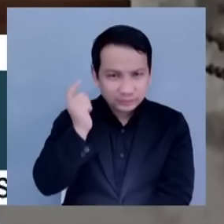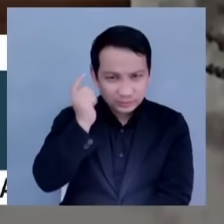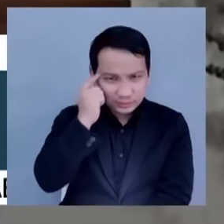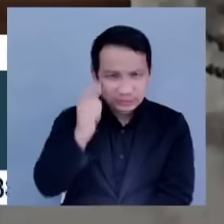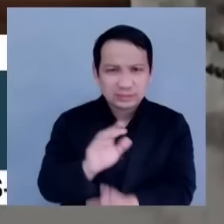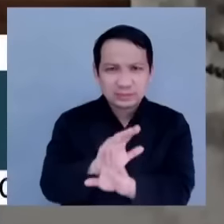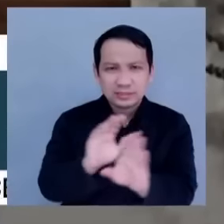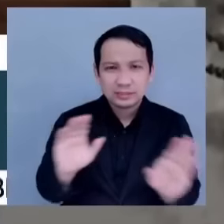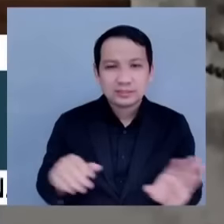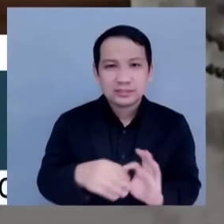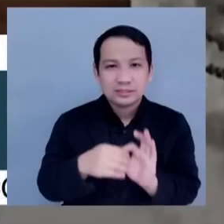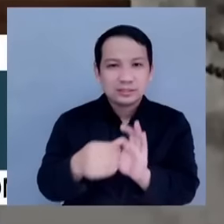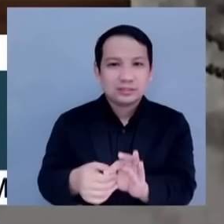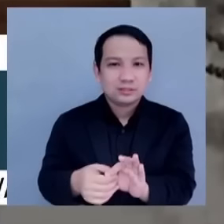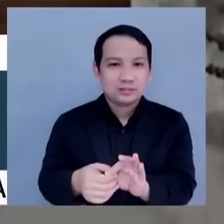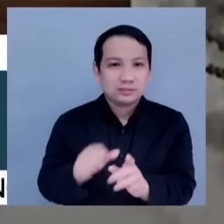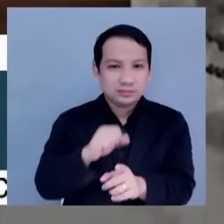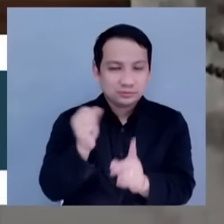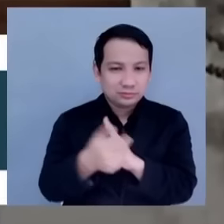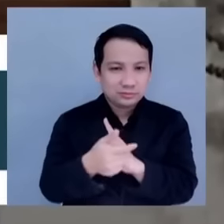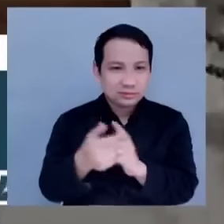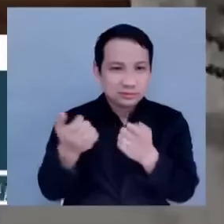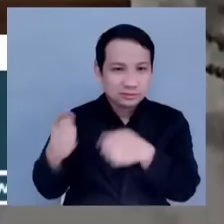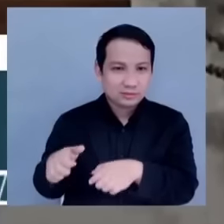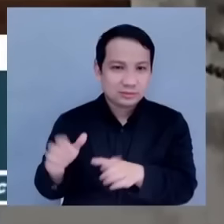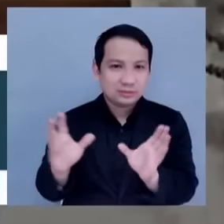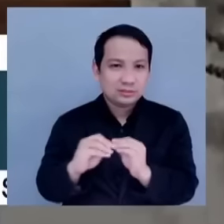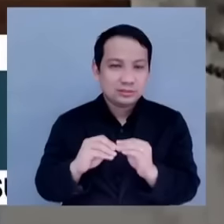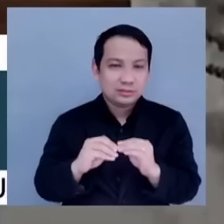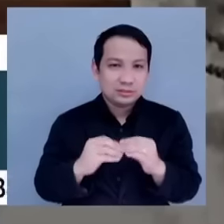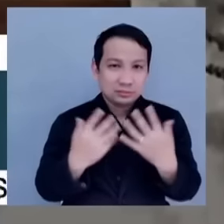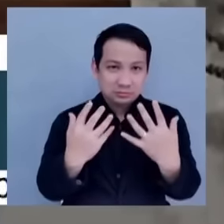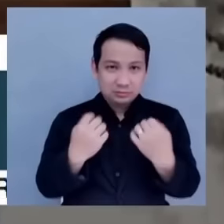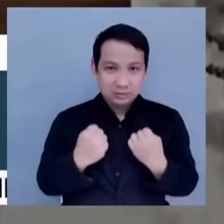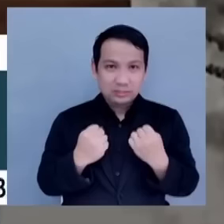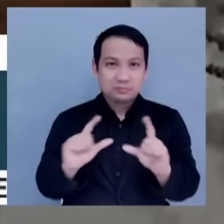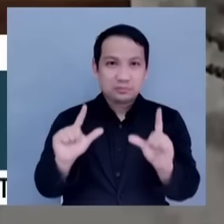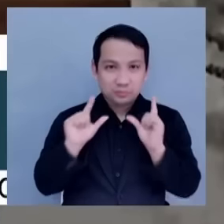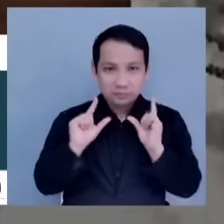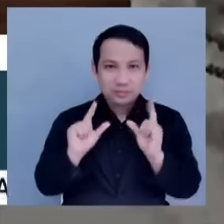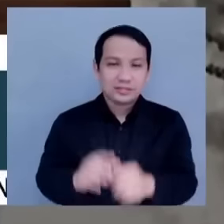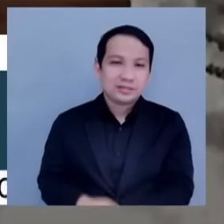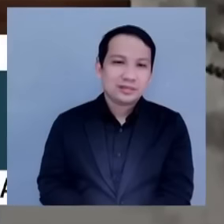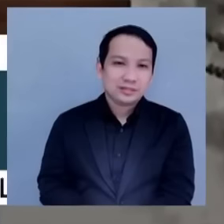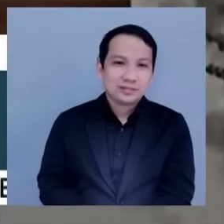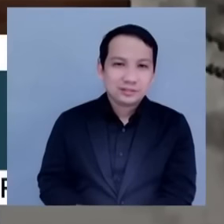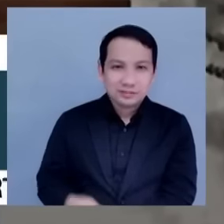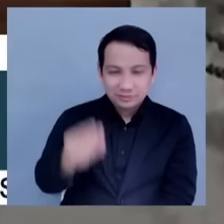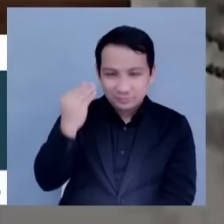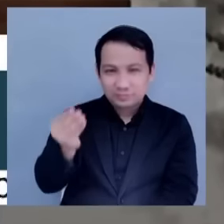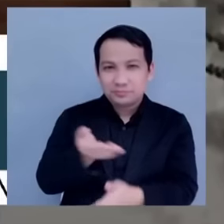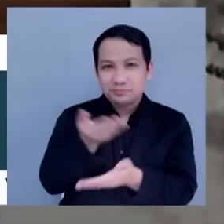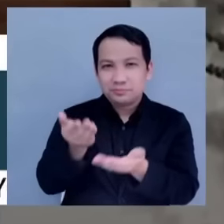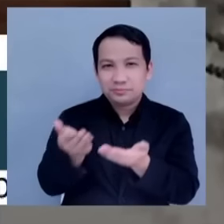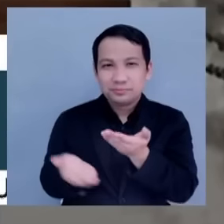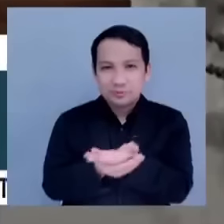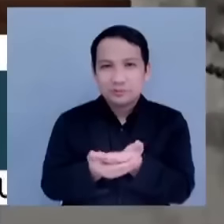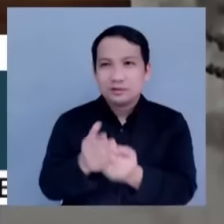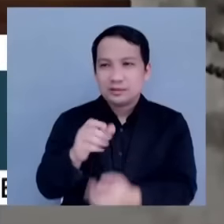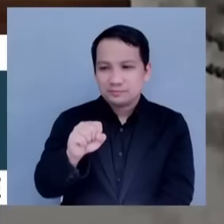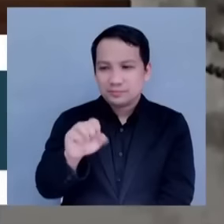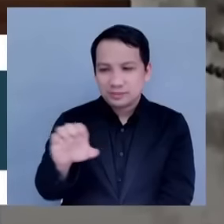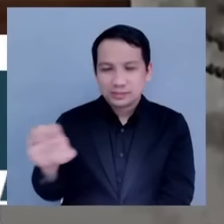dapat ginagawang social event ang pag-aresto sa isang puganting sangkot sa patong-patong na kaso ng